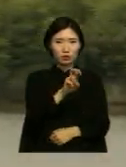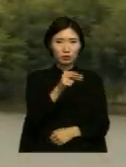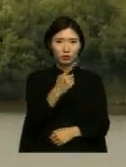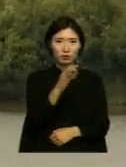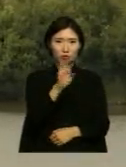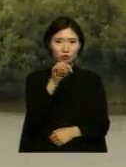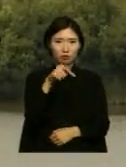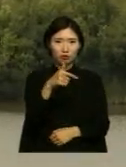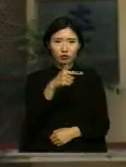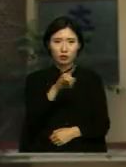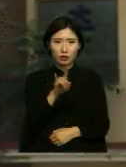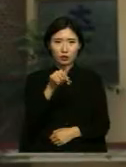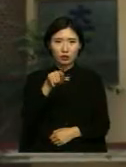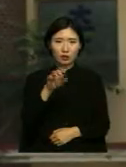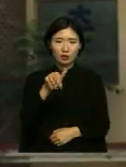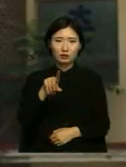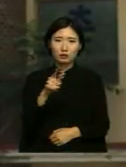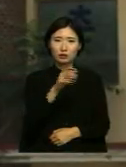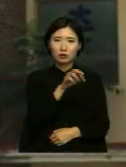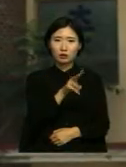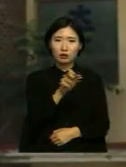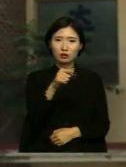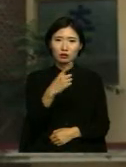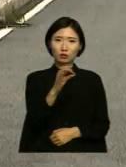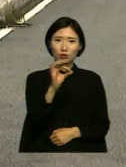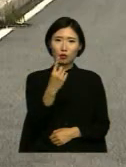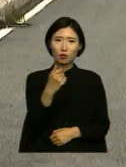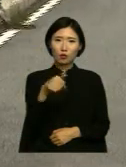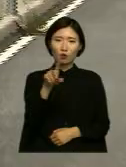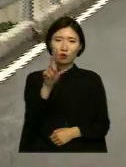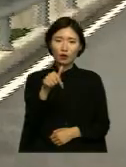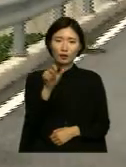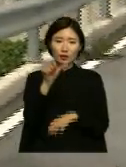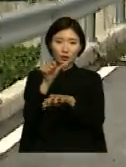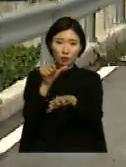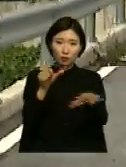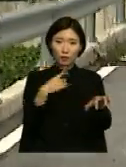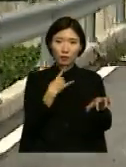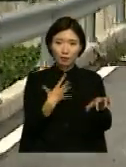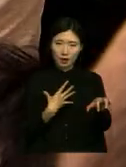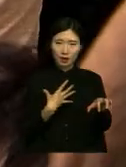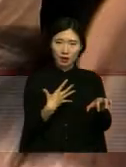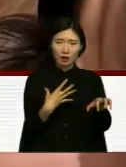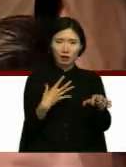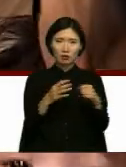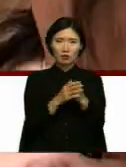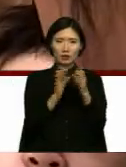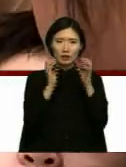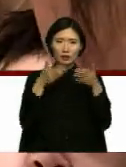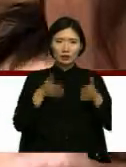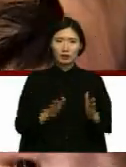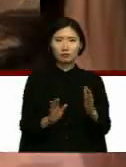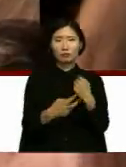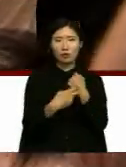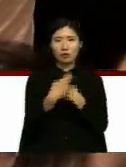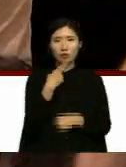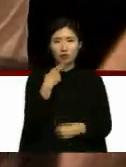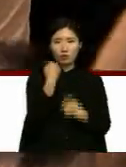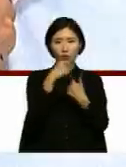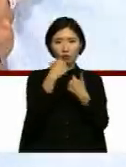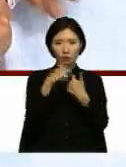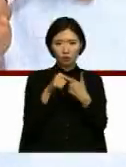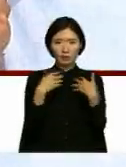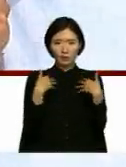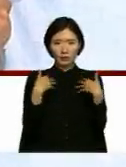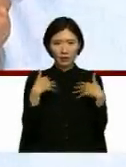북내면 강천면 여흥 동 오 학동 등 5곳 뿐입니다 출산 병원이 없고 교육이나 보육환경 이 열악하다